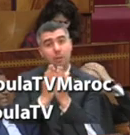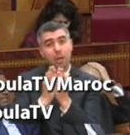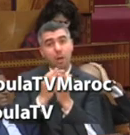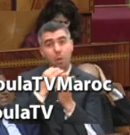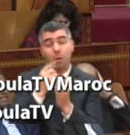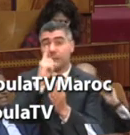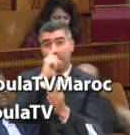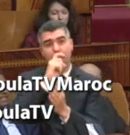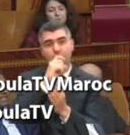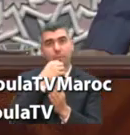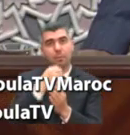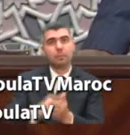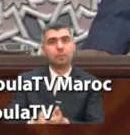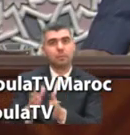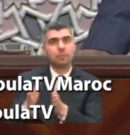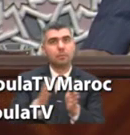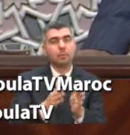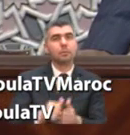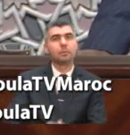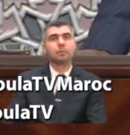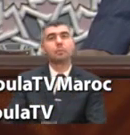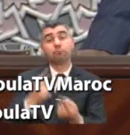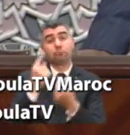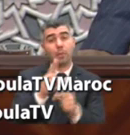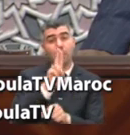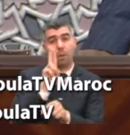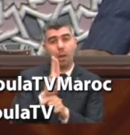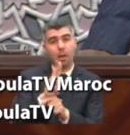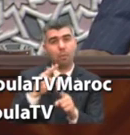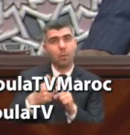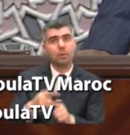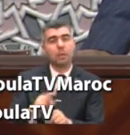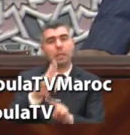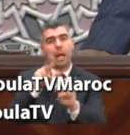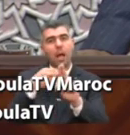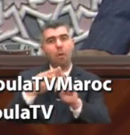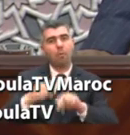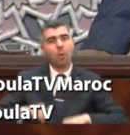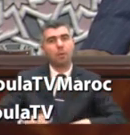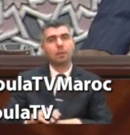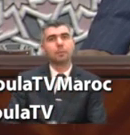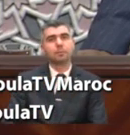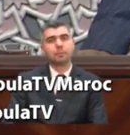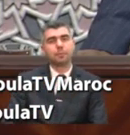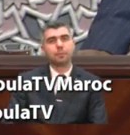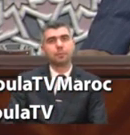وشكرا. شكرا. هل من تعقيب اضافي اخر؟ كلمه لكم السيد الوزير للرد على